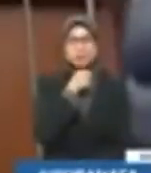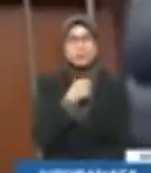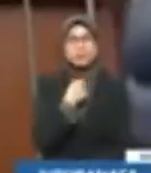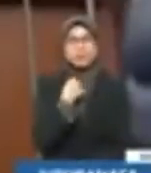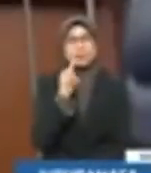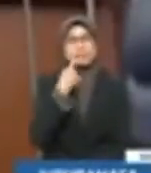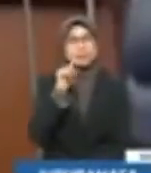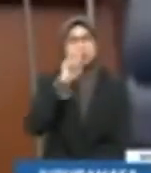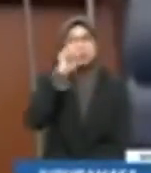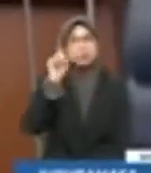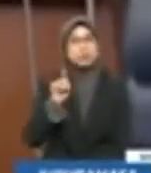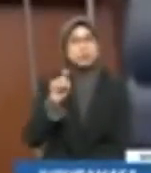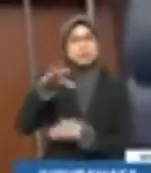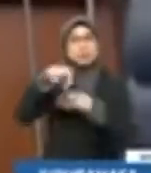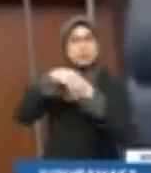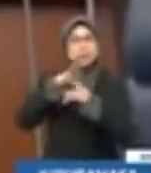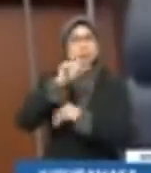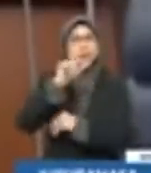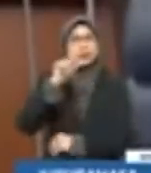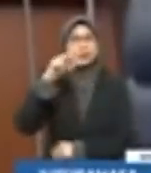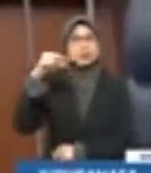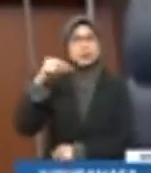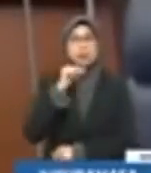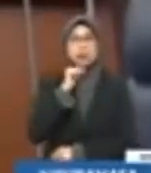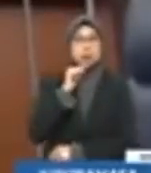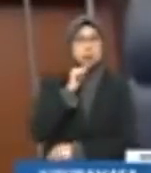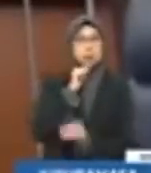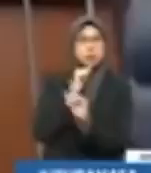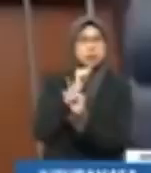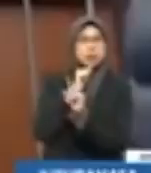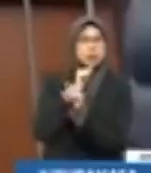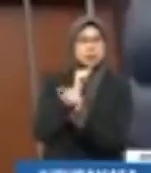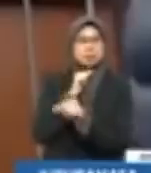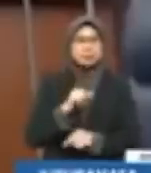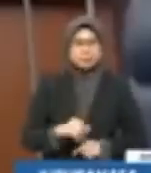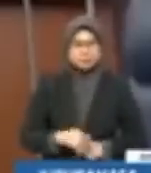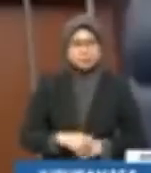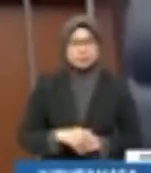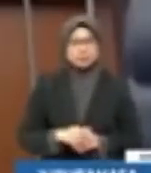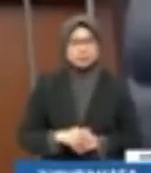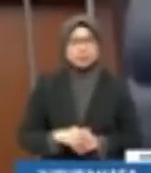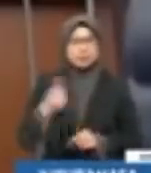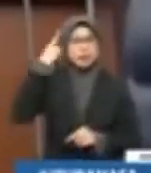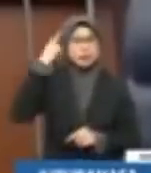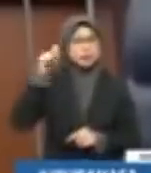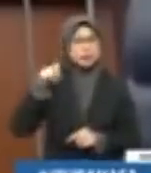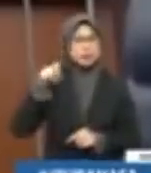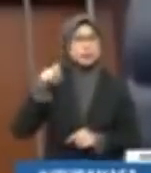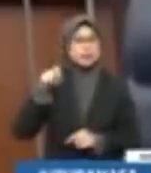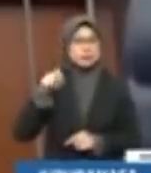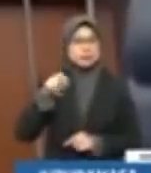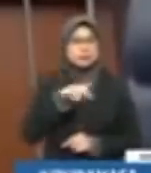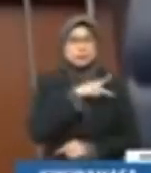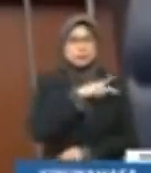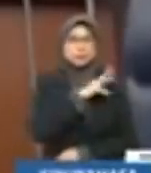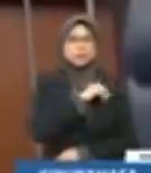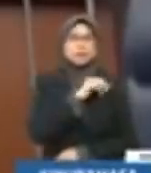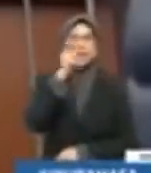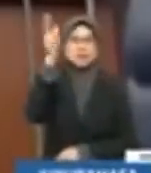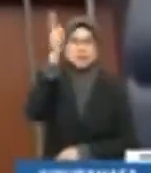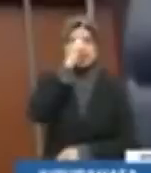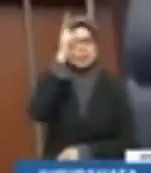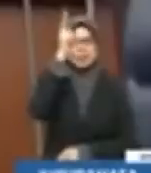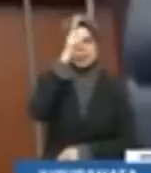ada soalan ini. Tambahan Yang Berhormat Baling, bukan Yang Berhormat di hadapan saya. Kebetulan Tuan Yang Dipertua, Kementerian